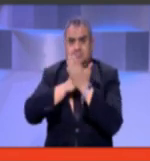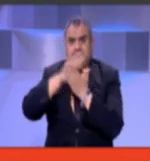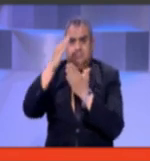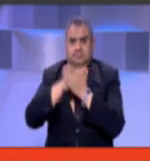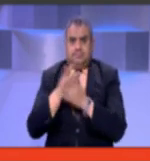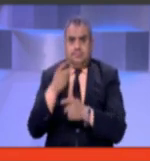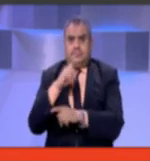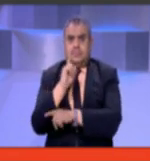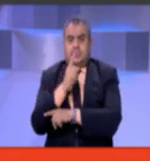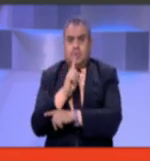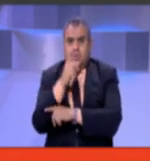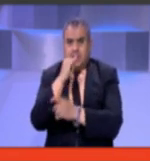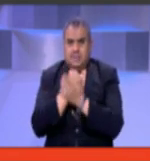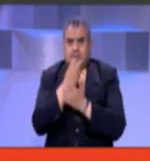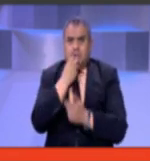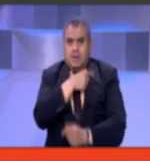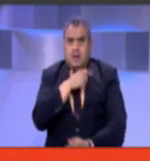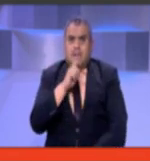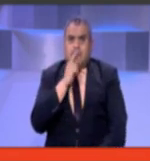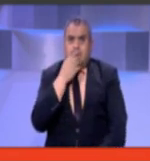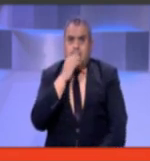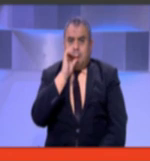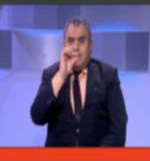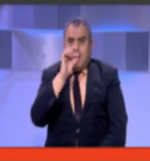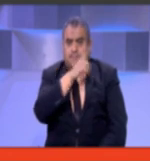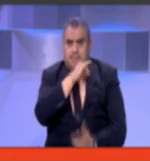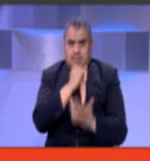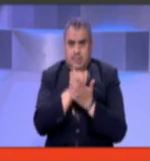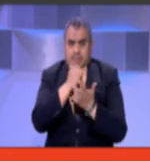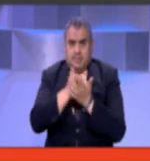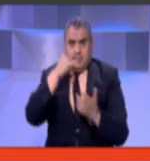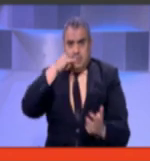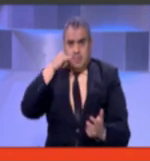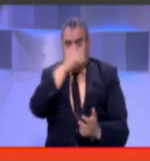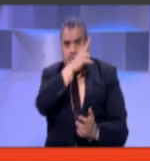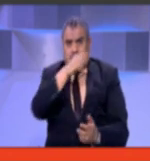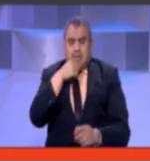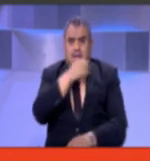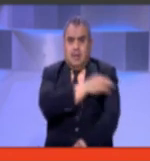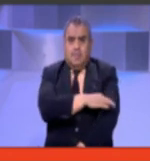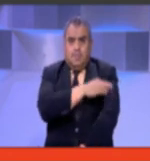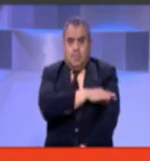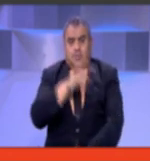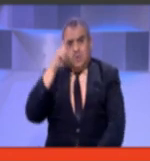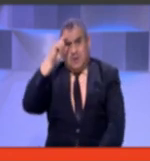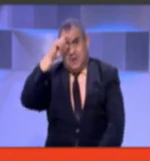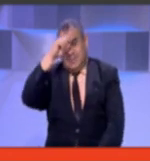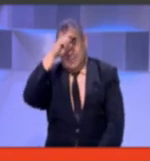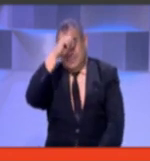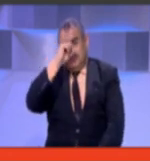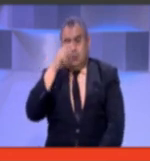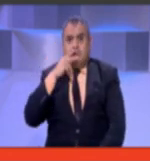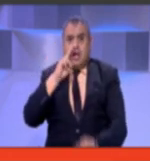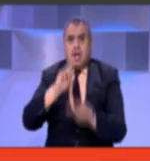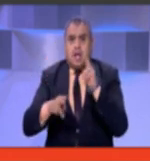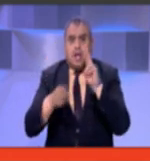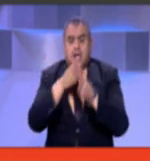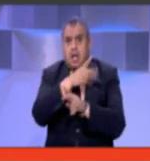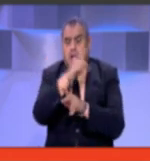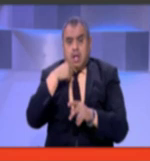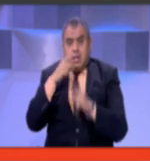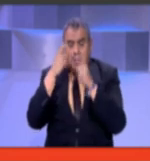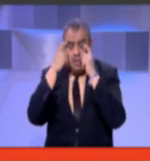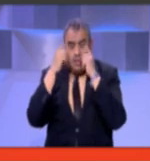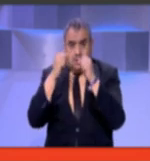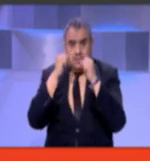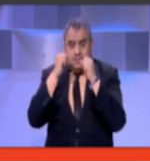أستاذ محمد، يعني هي تجربة طبعا بتبقى صعبة بكل المقاييس، وأي تجربة إنسانية بتبقى صعبة،